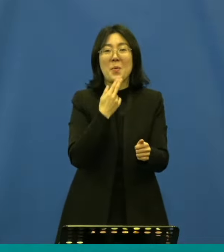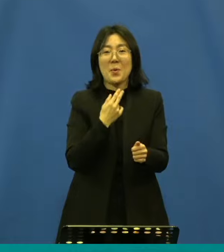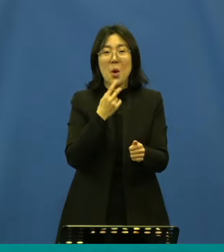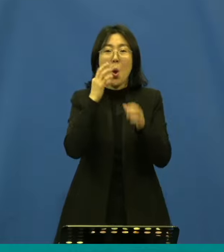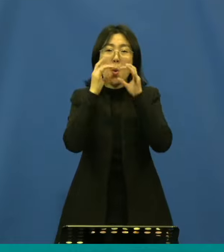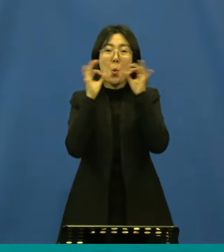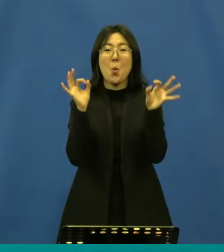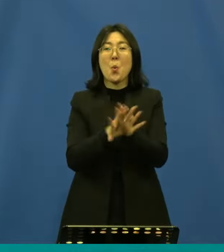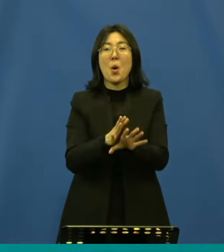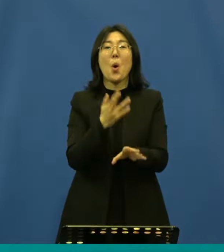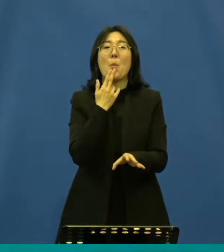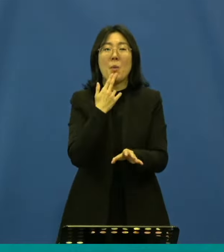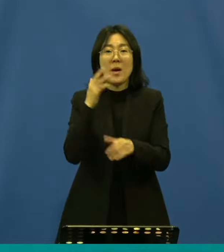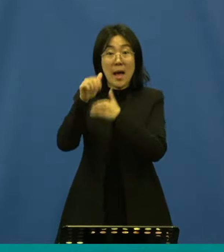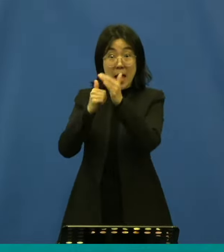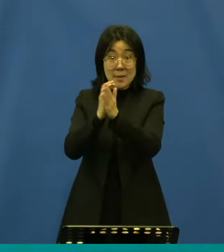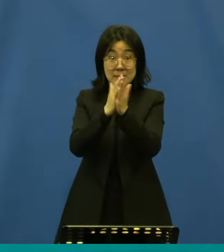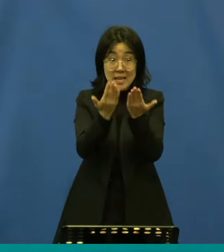사실